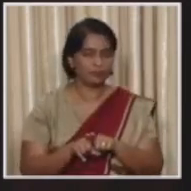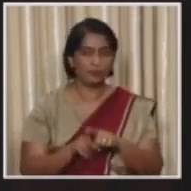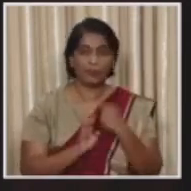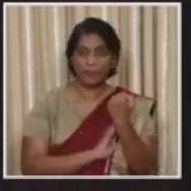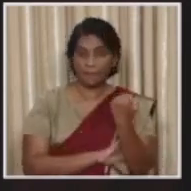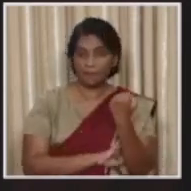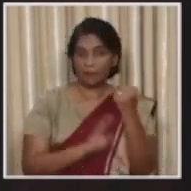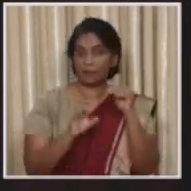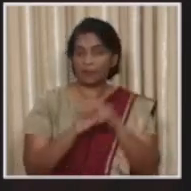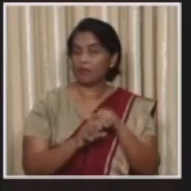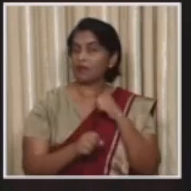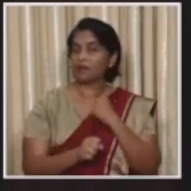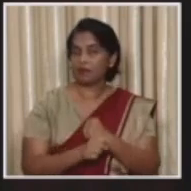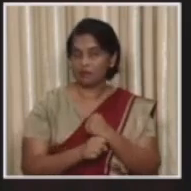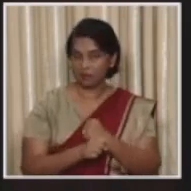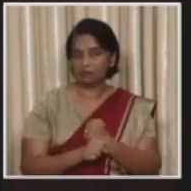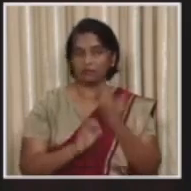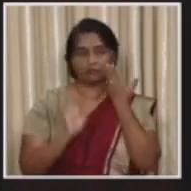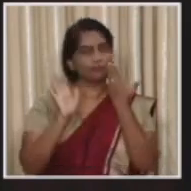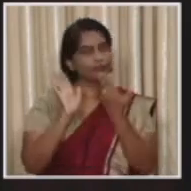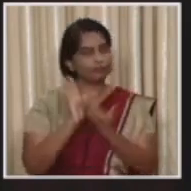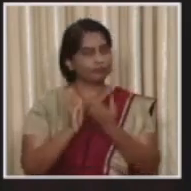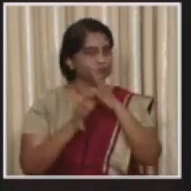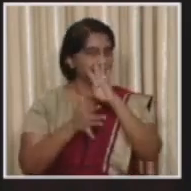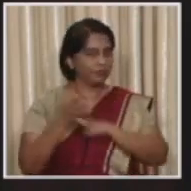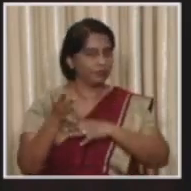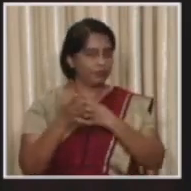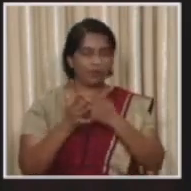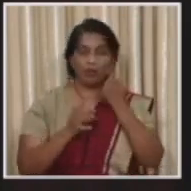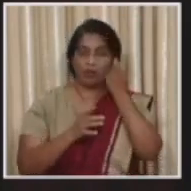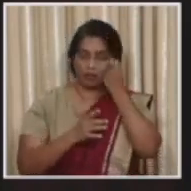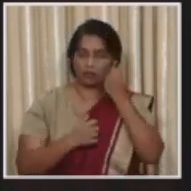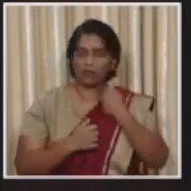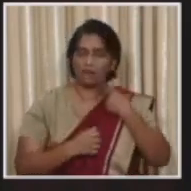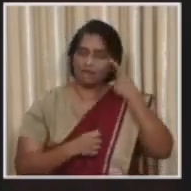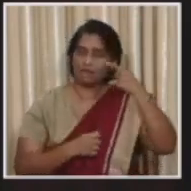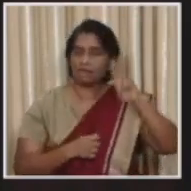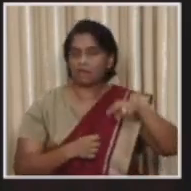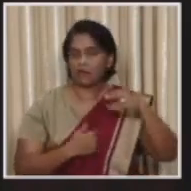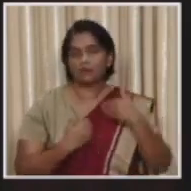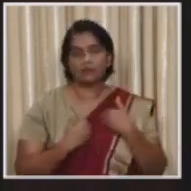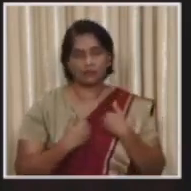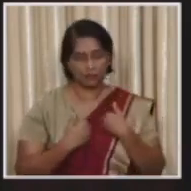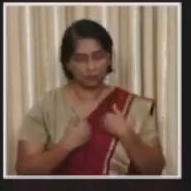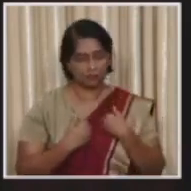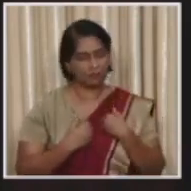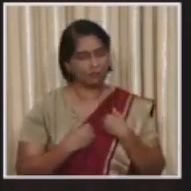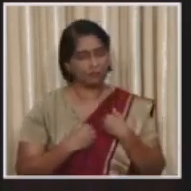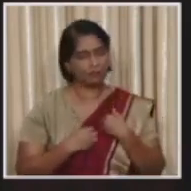බලයින් රජය ඉදිරිපත් කරන අයවැය යෝජනා මා විශ්වාස කරනවා